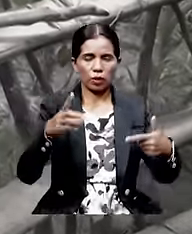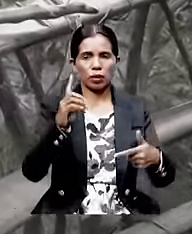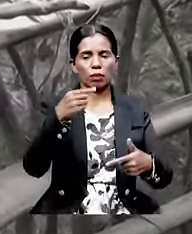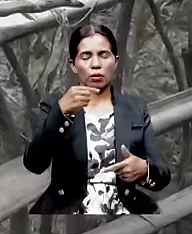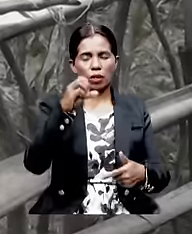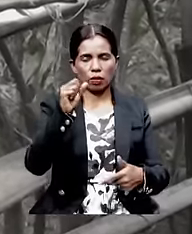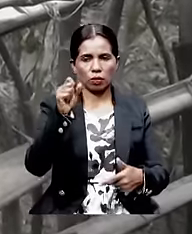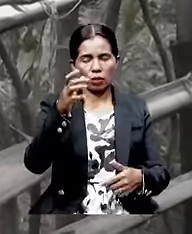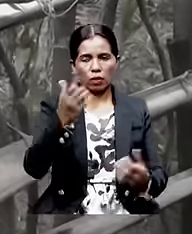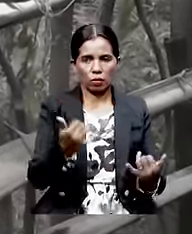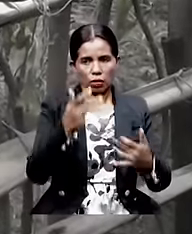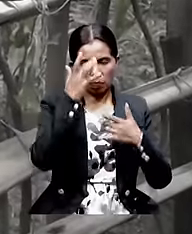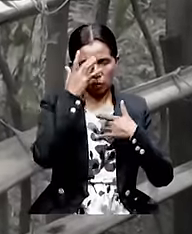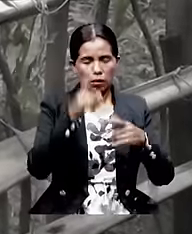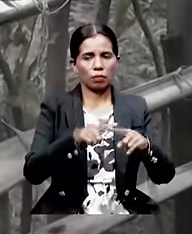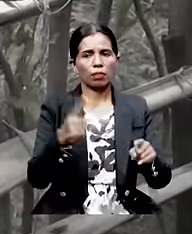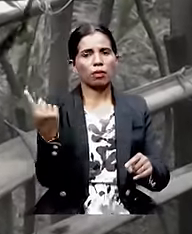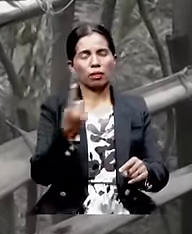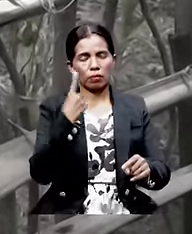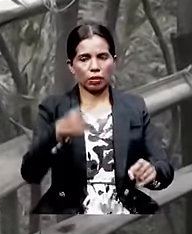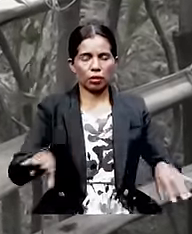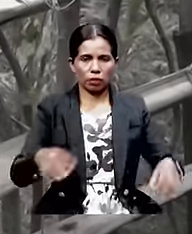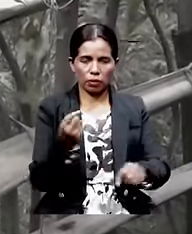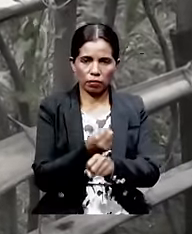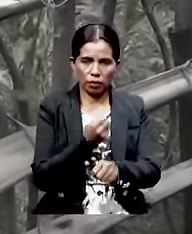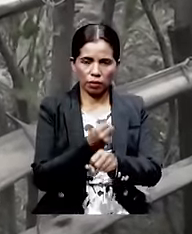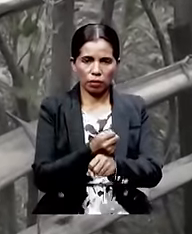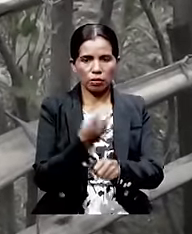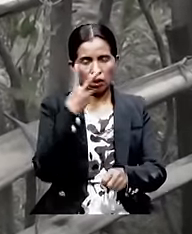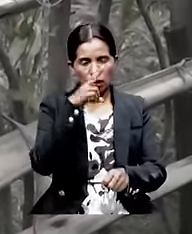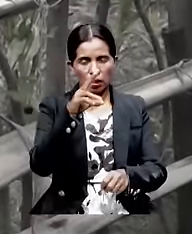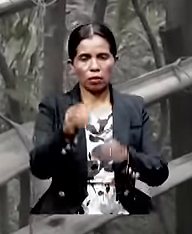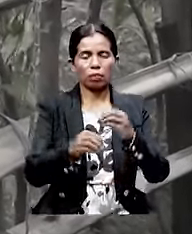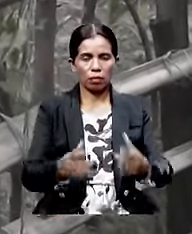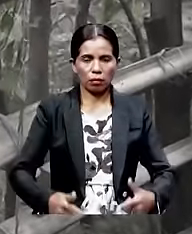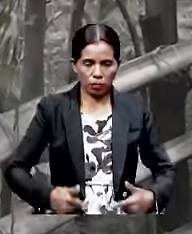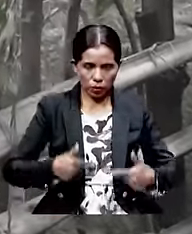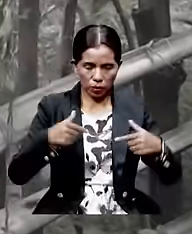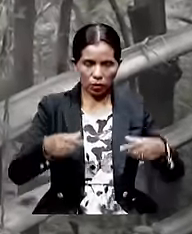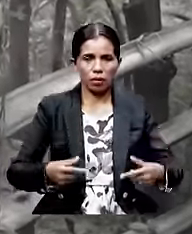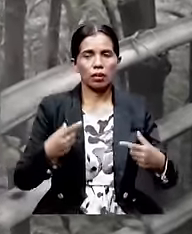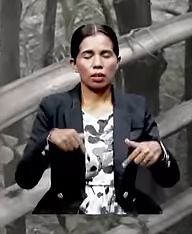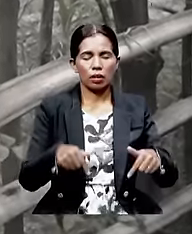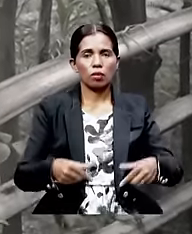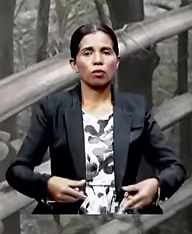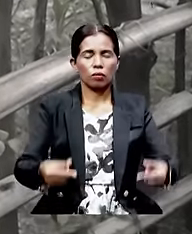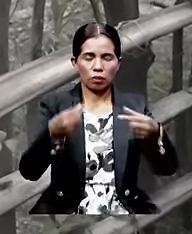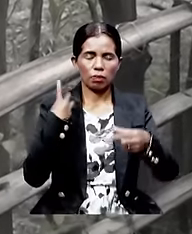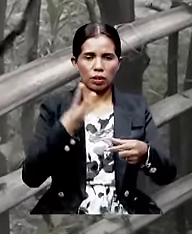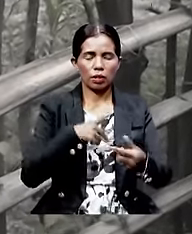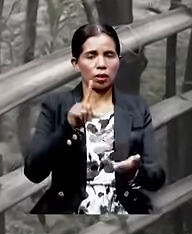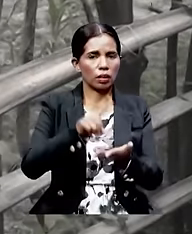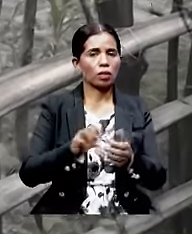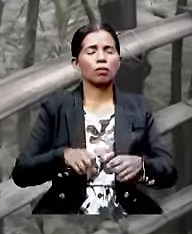kondisaun moras, mai be na fateng esforsuan ho di luta ba Moris ne, fo ba ita lisan ida oisa